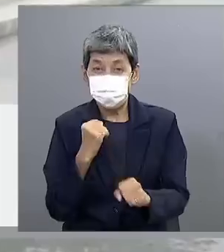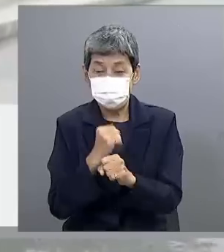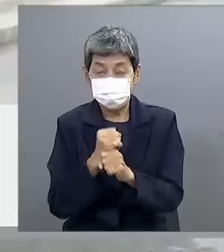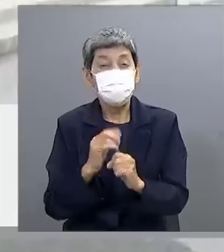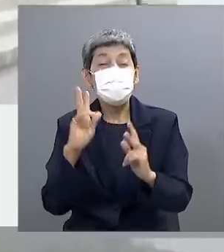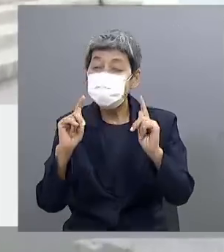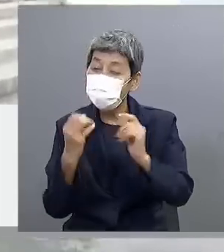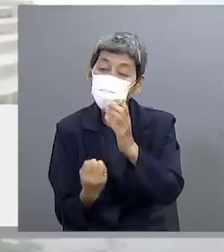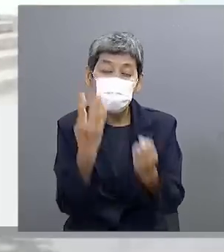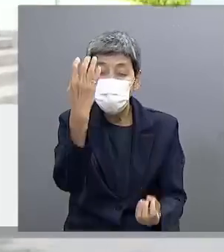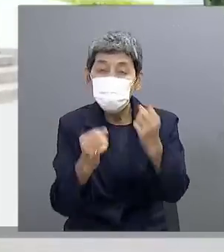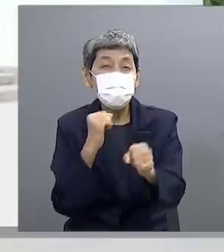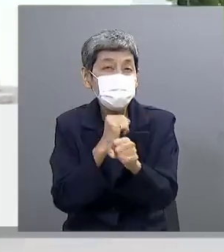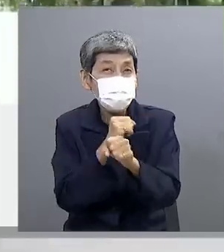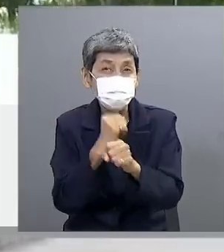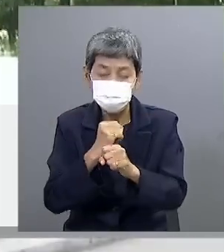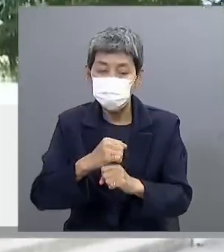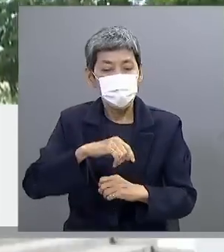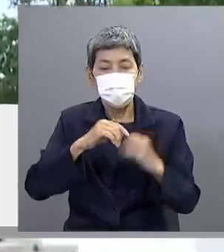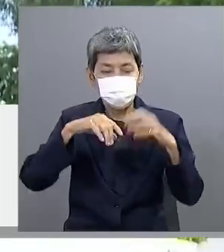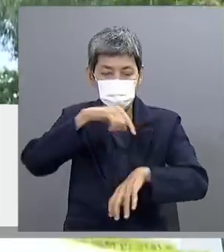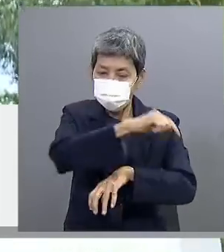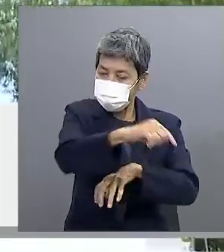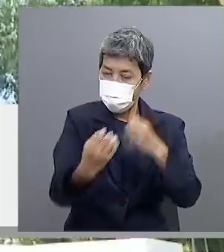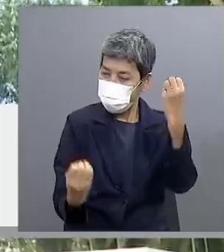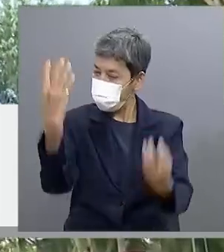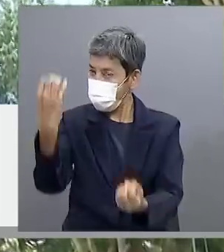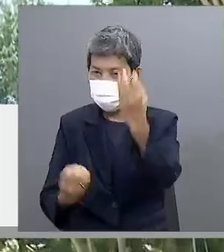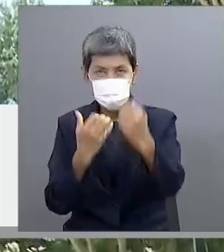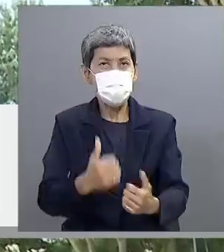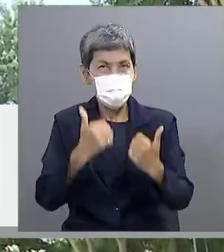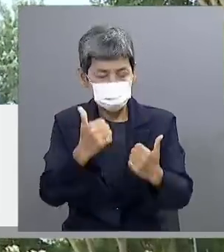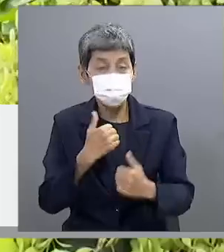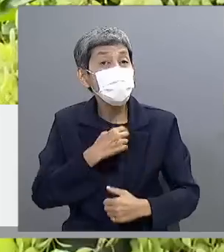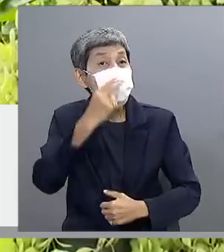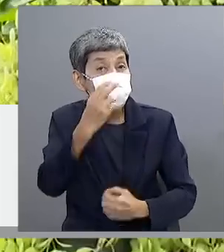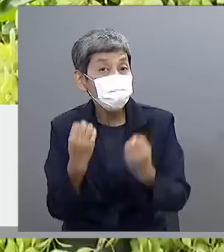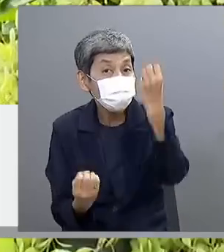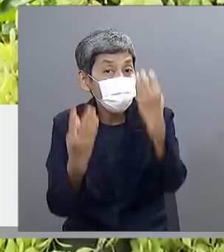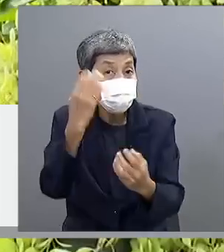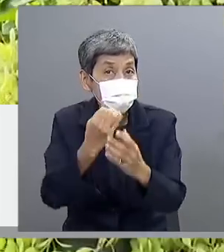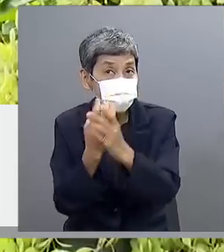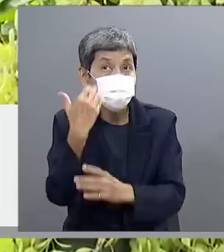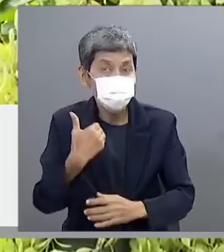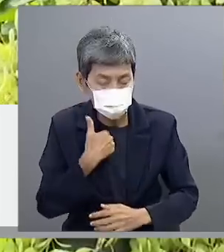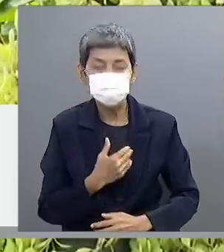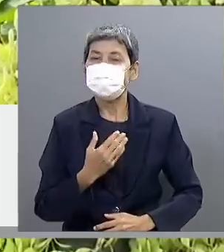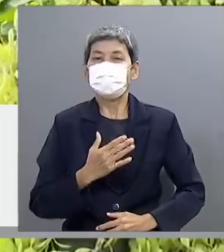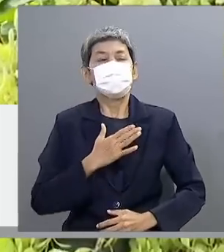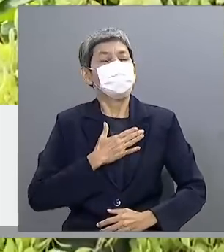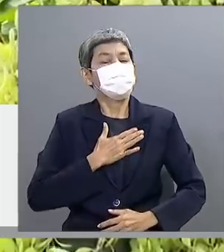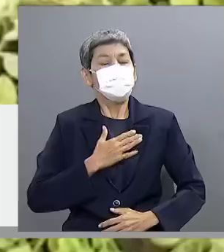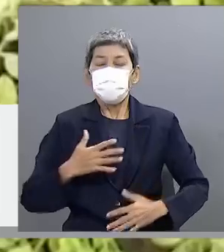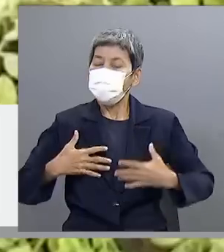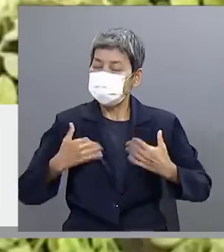านที่ทำงานหรือว่ารอบพื้นที่ทำงานเพิ่มมากขึ้นแบบที่คุณผู้ชมเห็นอยู่แบบนี้ก็ล้วนมีผลต่อทั้งร่างกายนะคะต่อความคิ